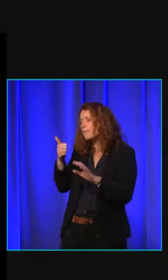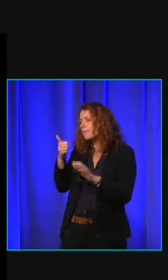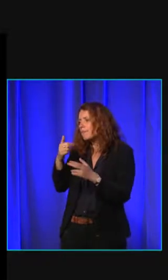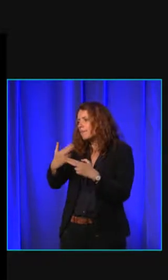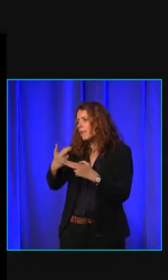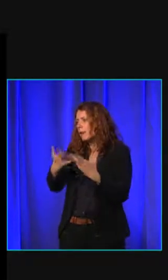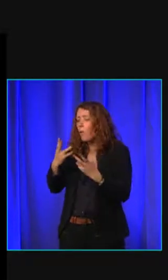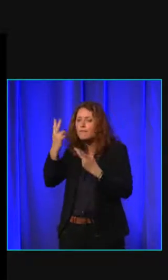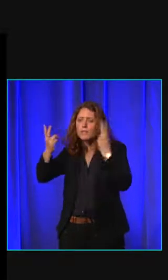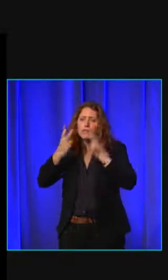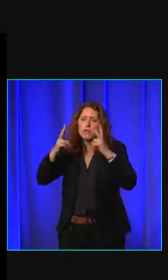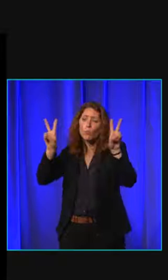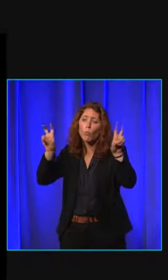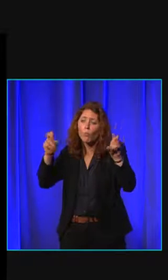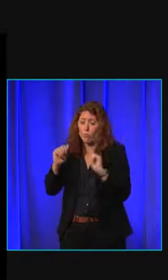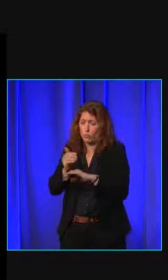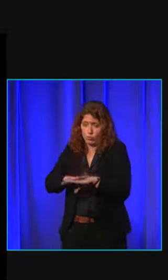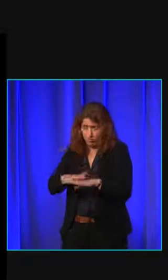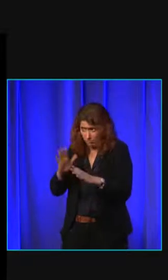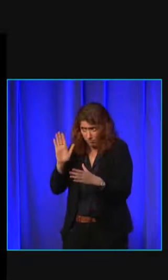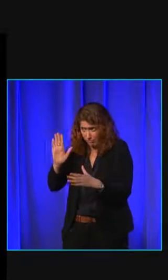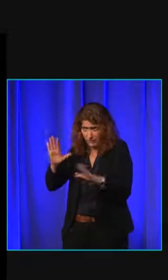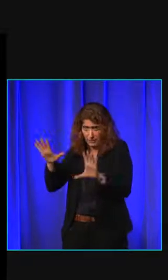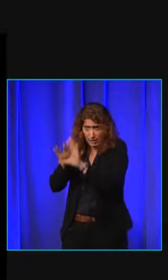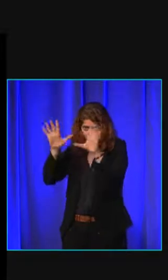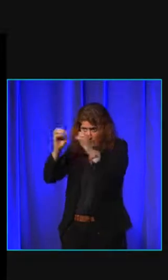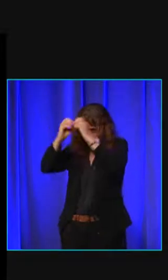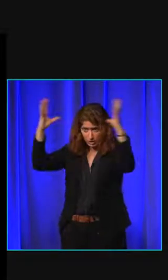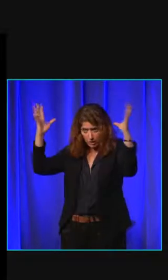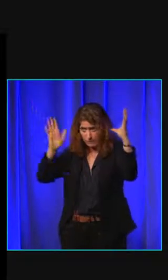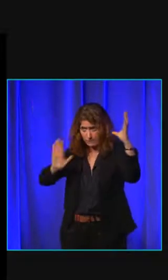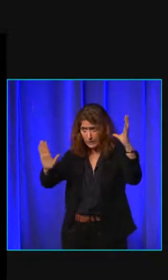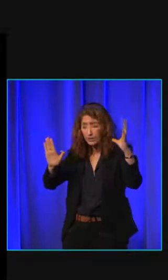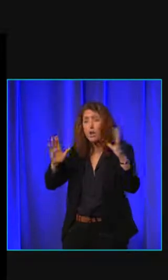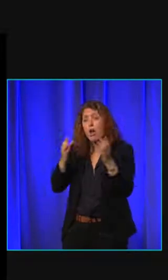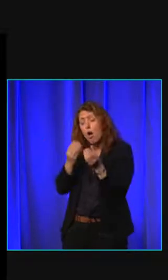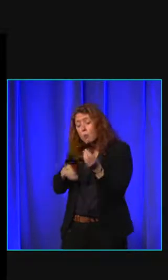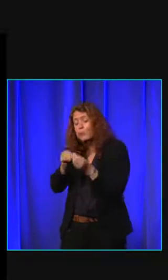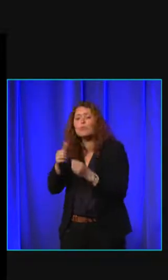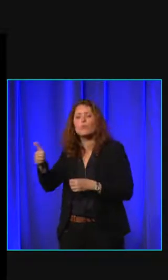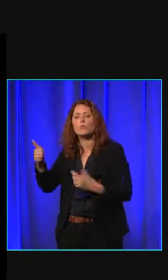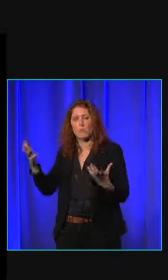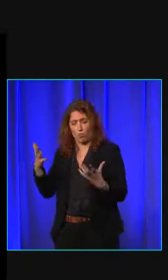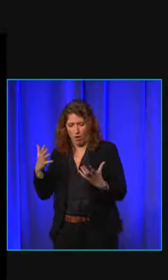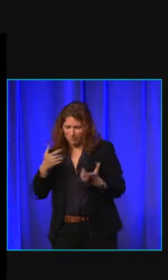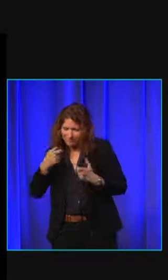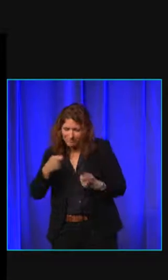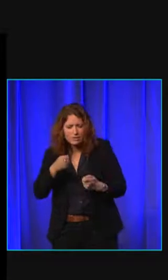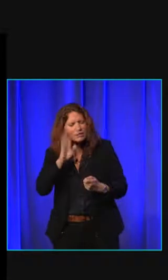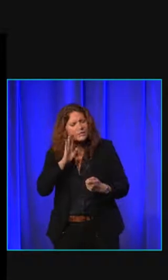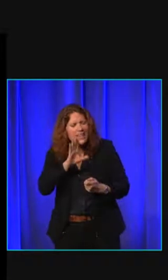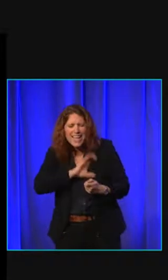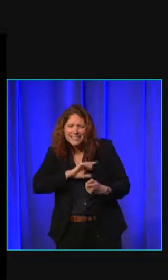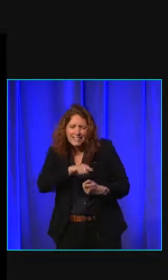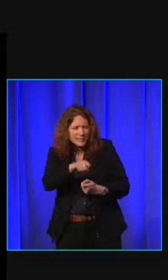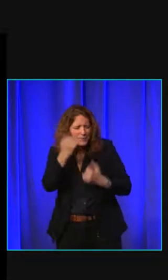l'imagerie, lorsque, en plus des traitements, il incitait ses patients à visualiser le